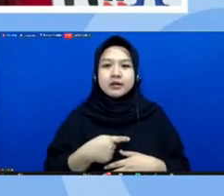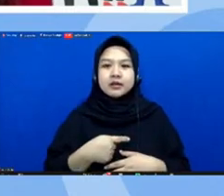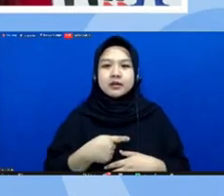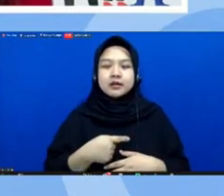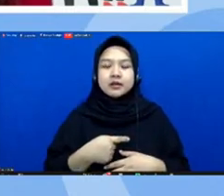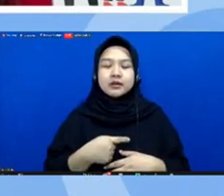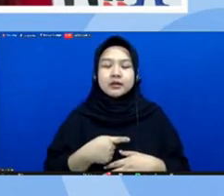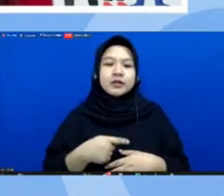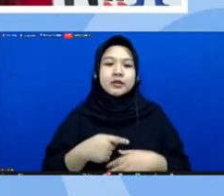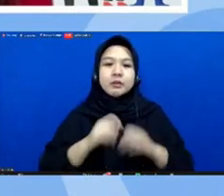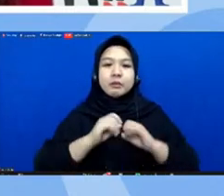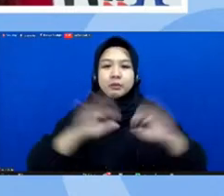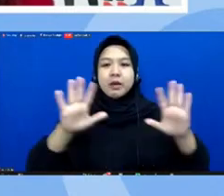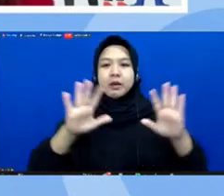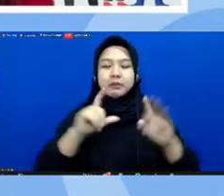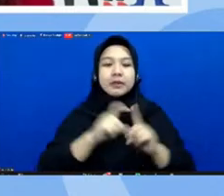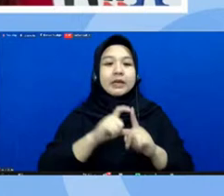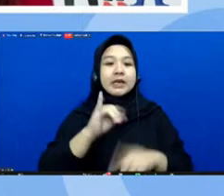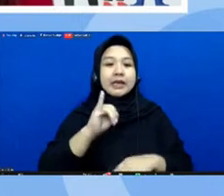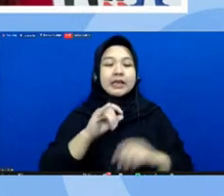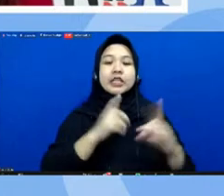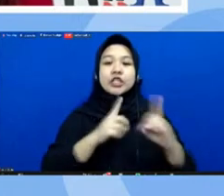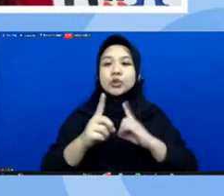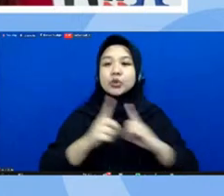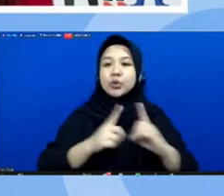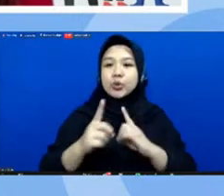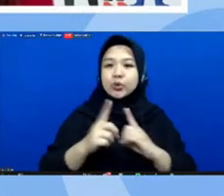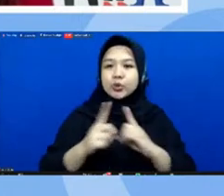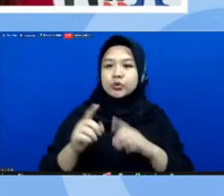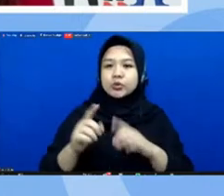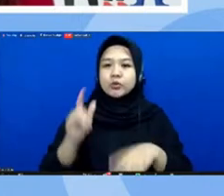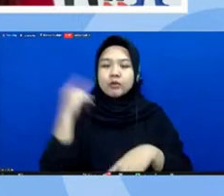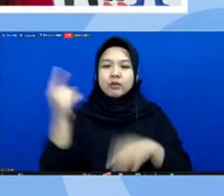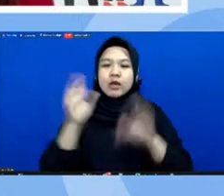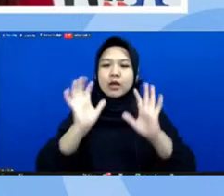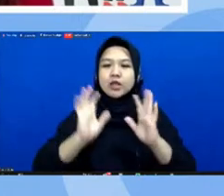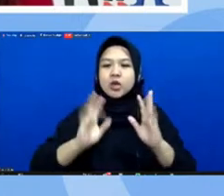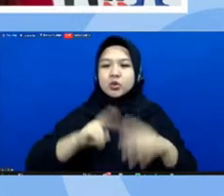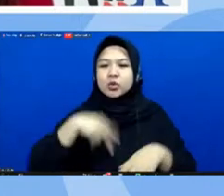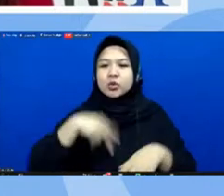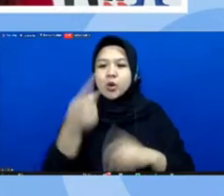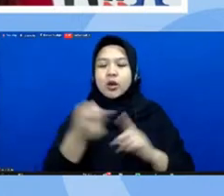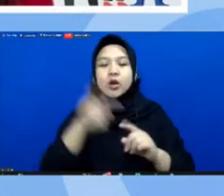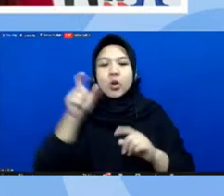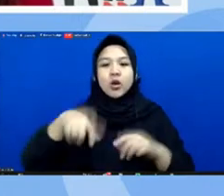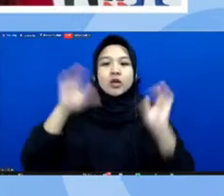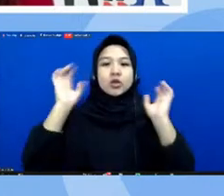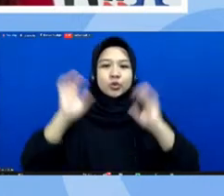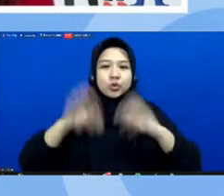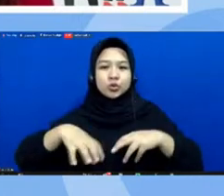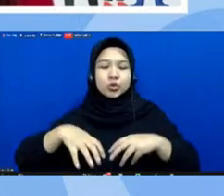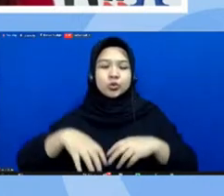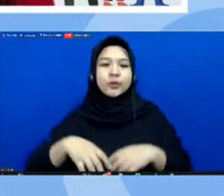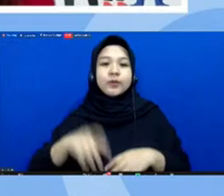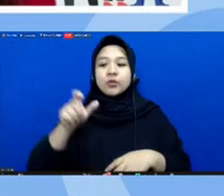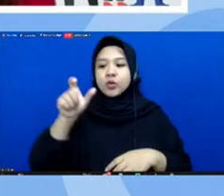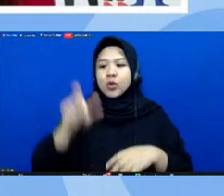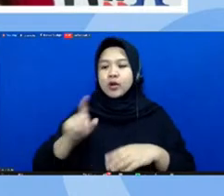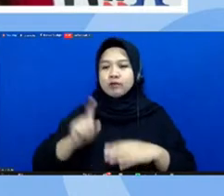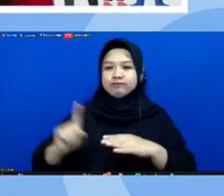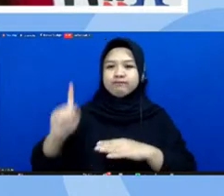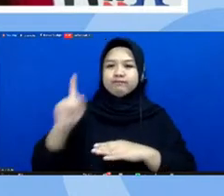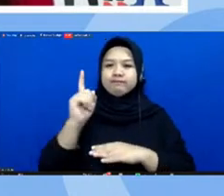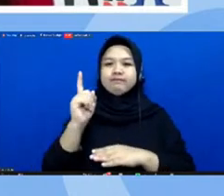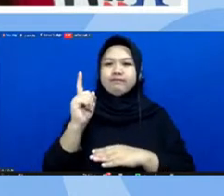public discourse. Kita buat publik itu lebih banyak suara dari yang setuju. Ketokohan ya, tapi ingat tokoh